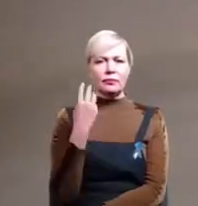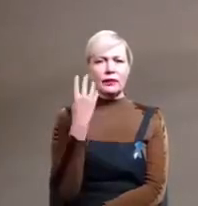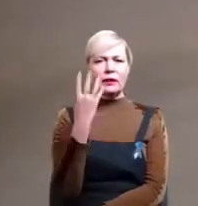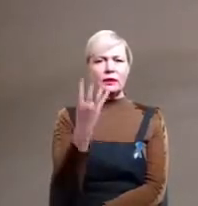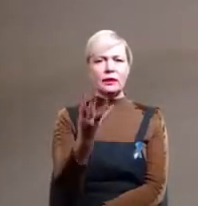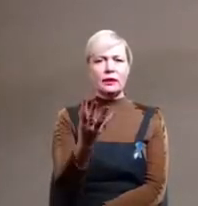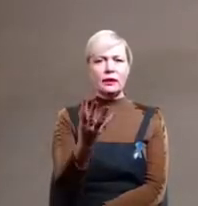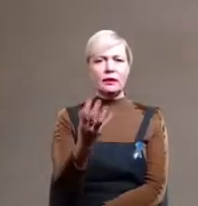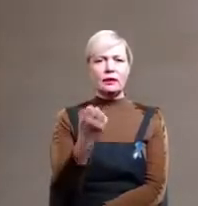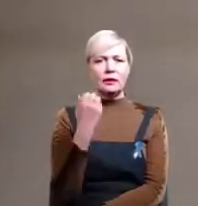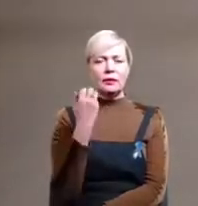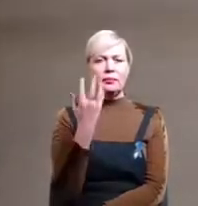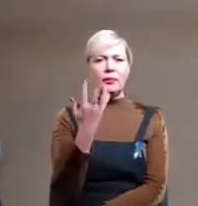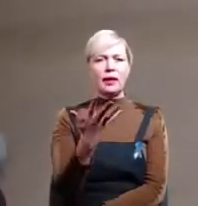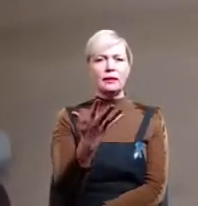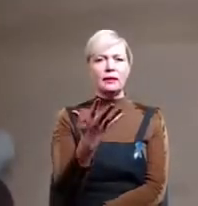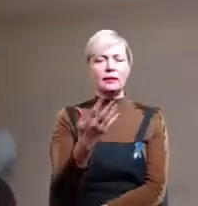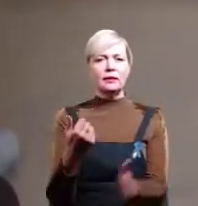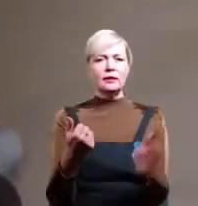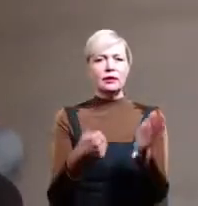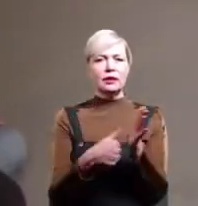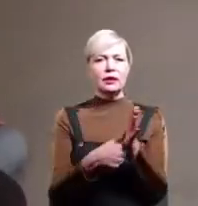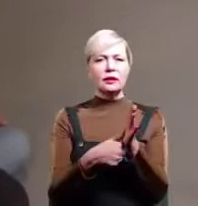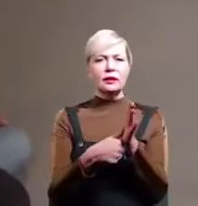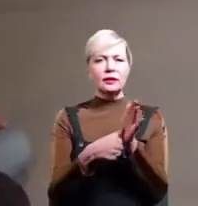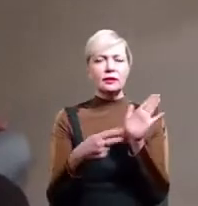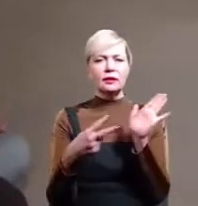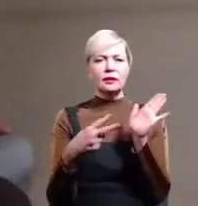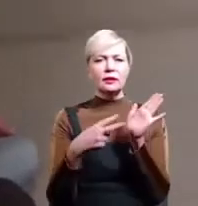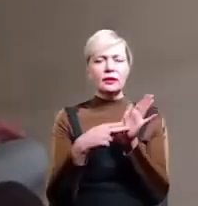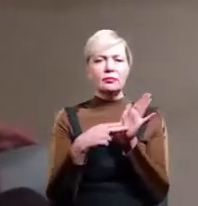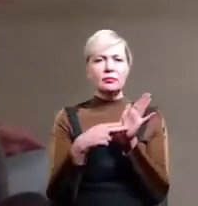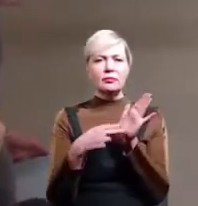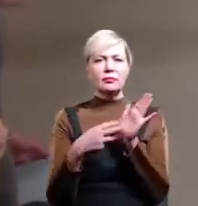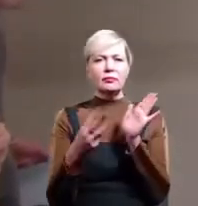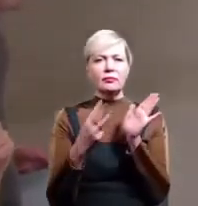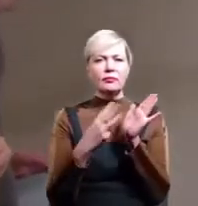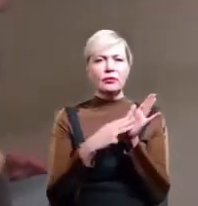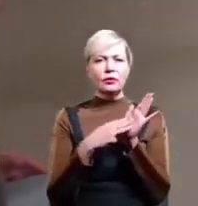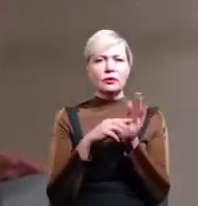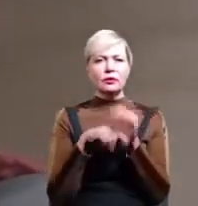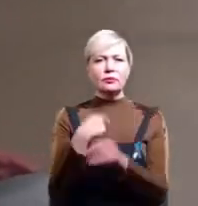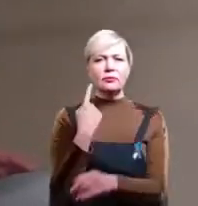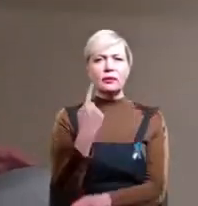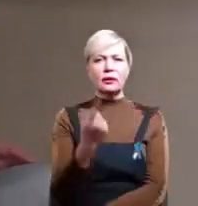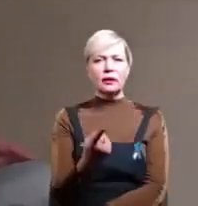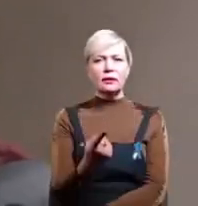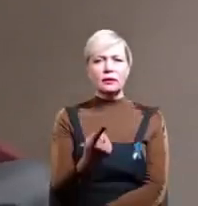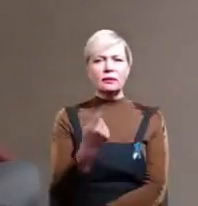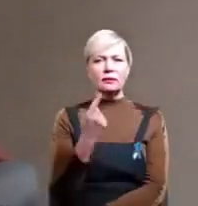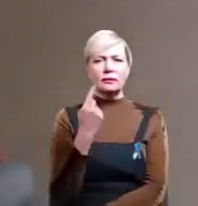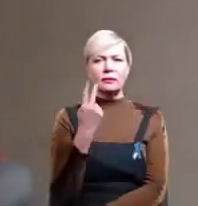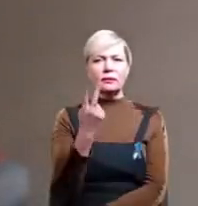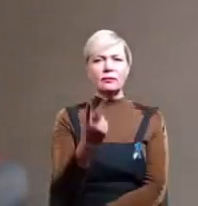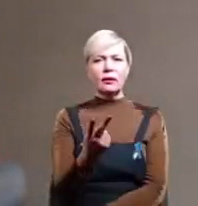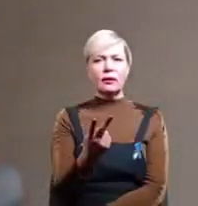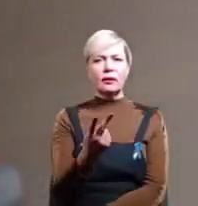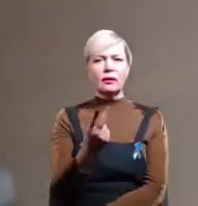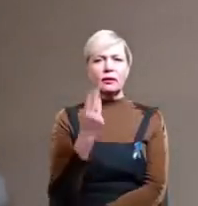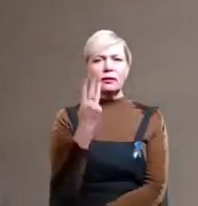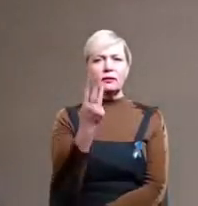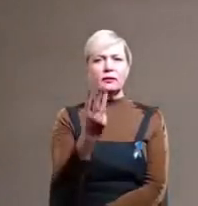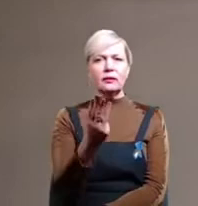шесть, семь, восемь, раз, два, три, четыре, пять, шесть, семь, восемь, раз, два, три,